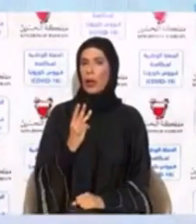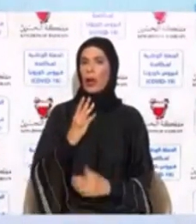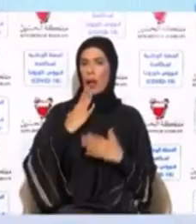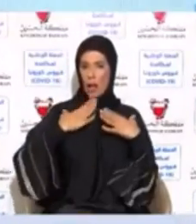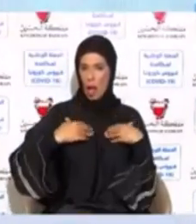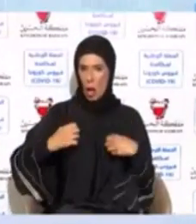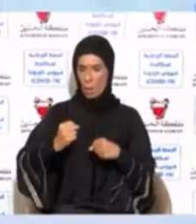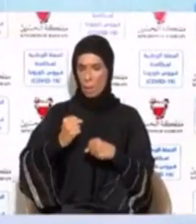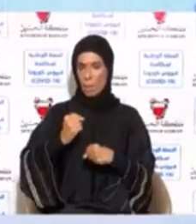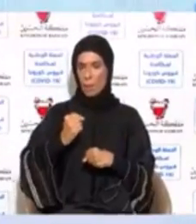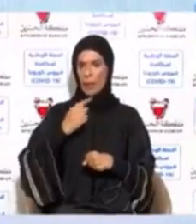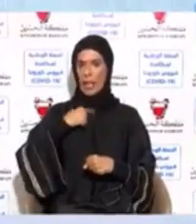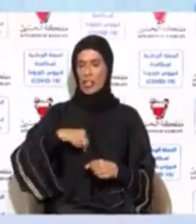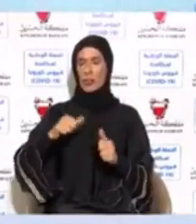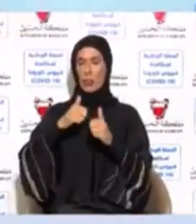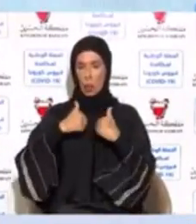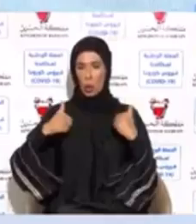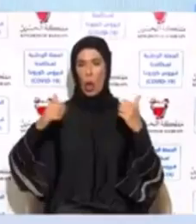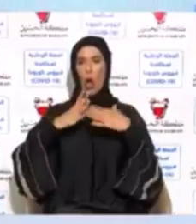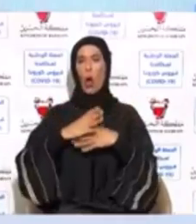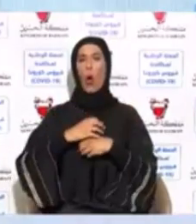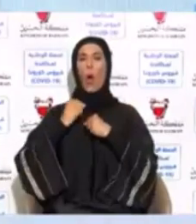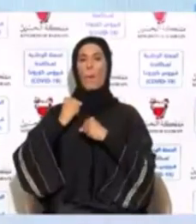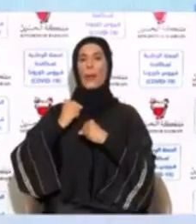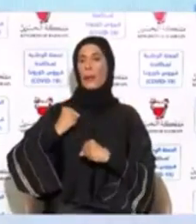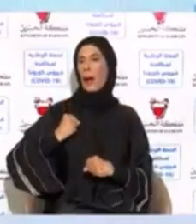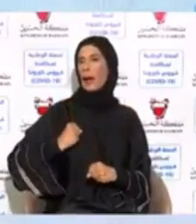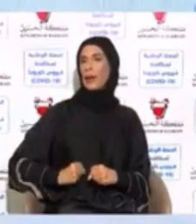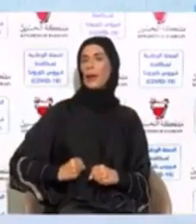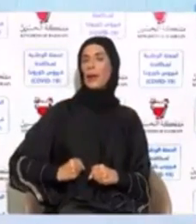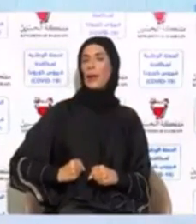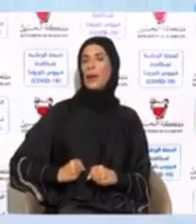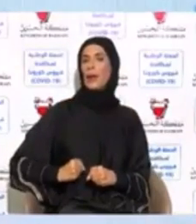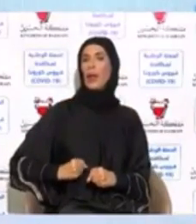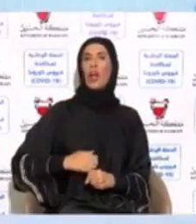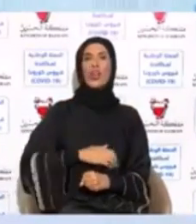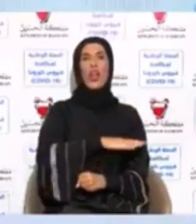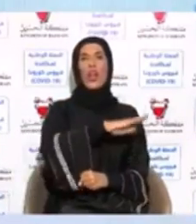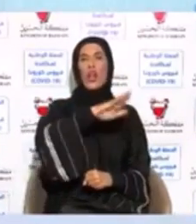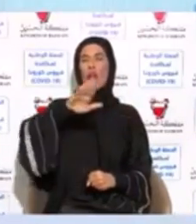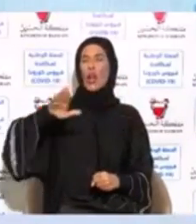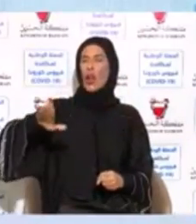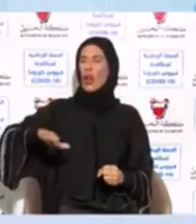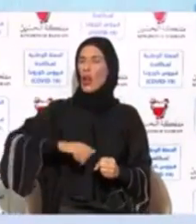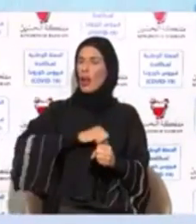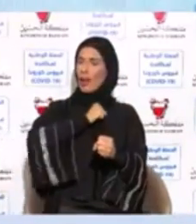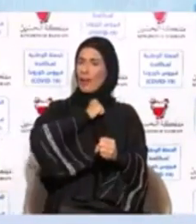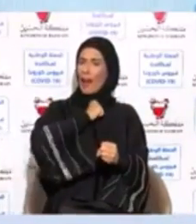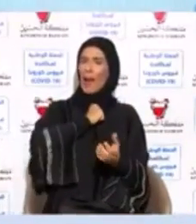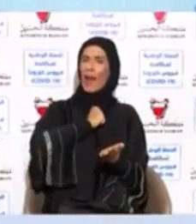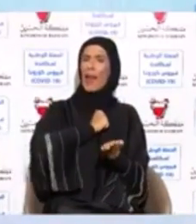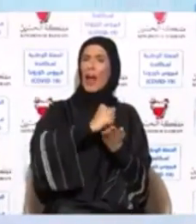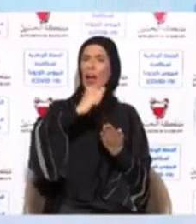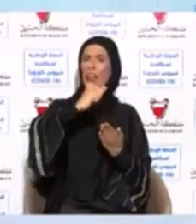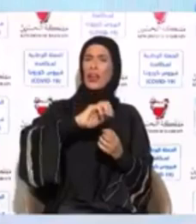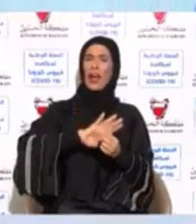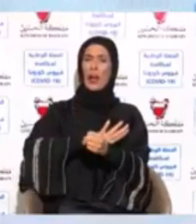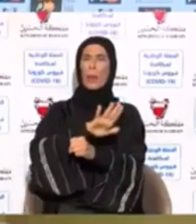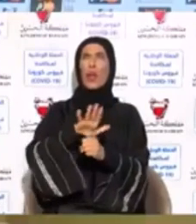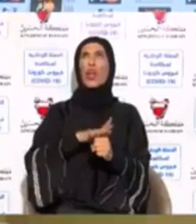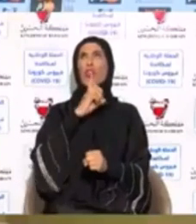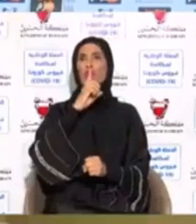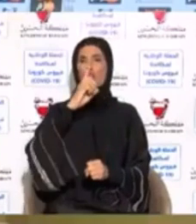نفسك واحمي أسرتك واحمي وطنك، ولنخرج جميعا إن شاء الله من هذه الجائحة سالمين